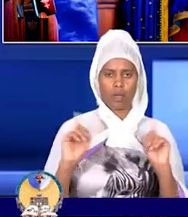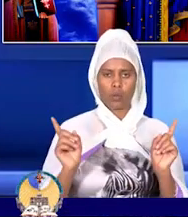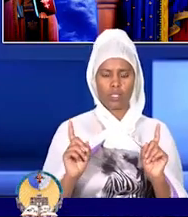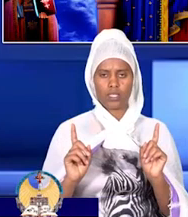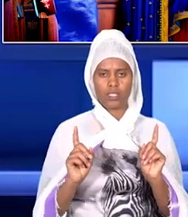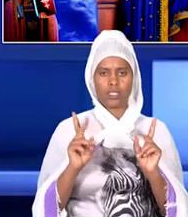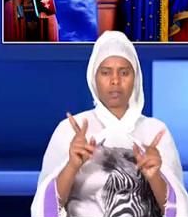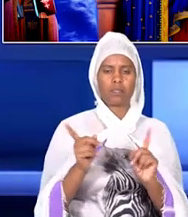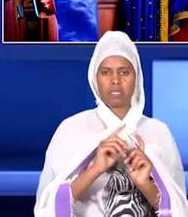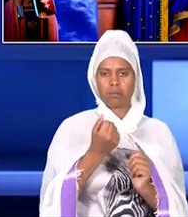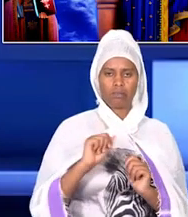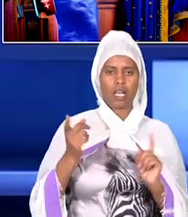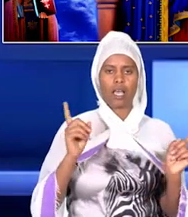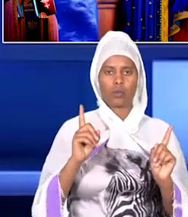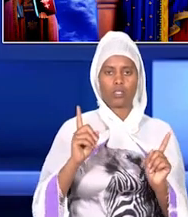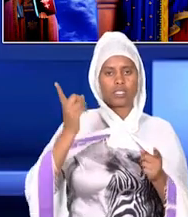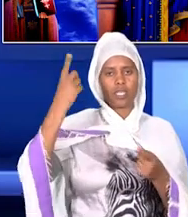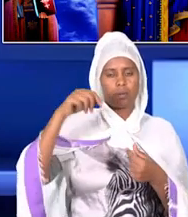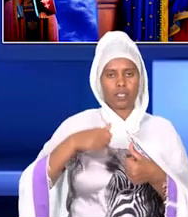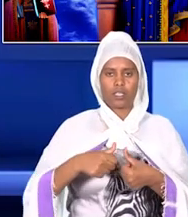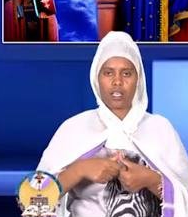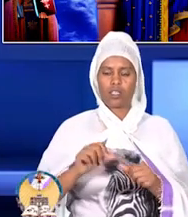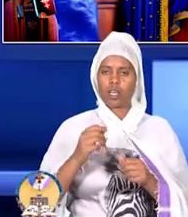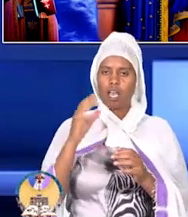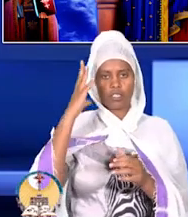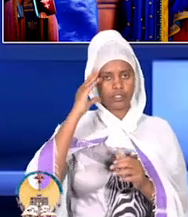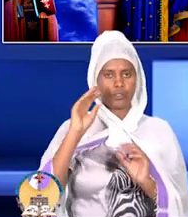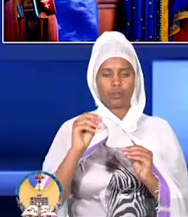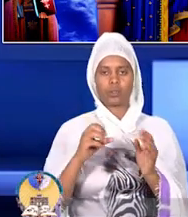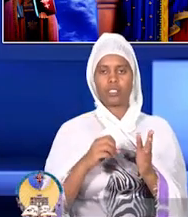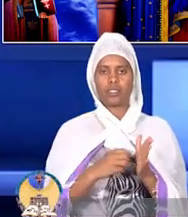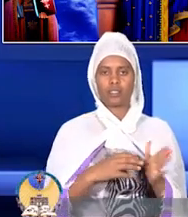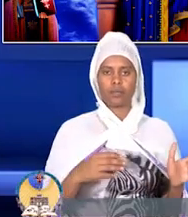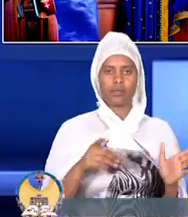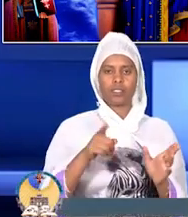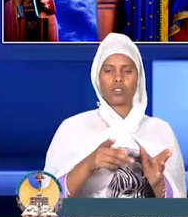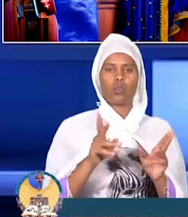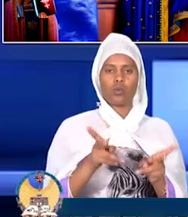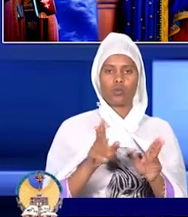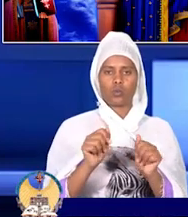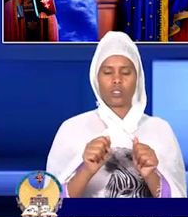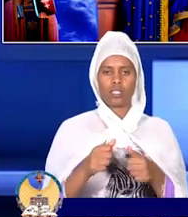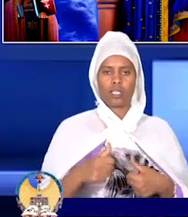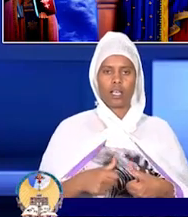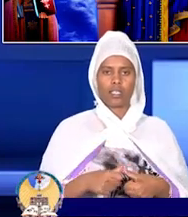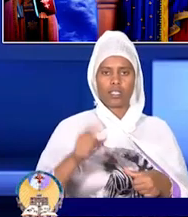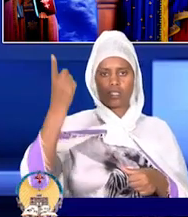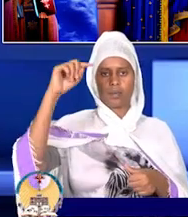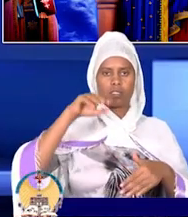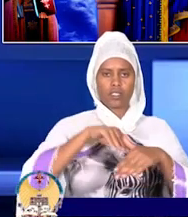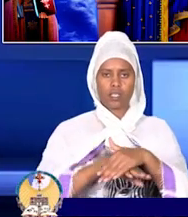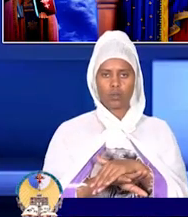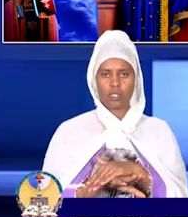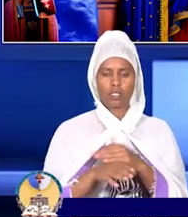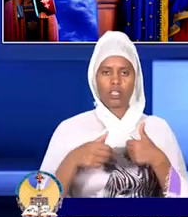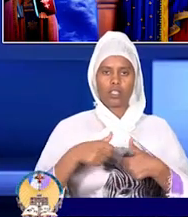ما يكونن زي أبيهير كم سب قال كيدانو زرس عملخونا يكونن سلازي إذا سلازخونا هنا قال كيدان